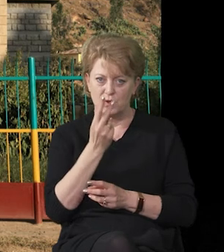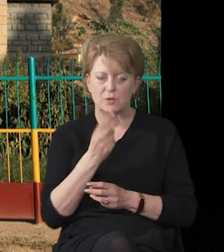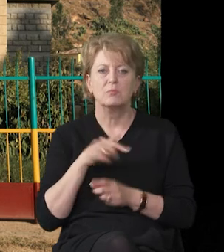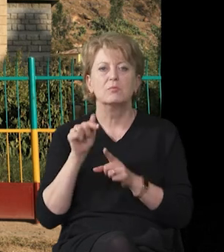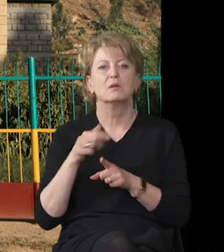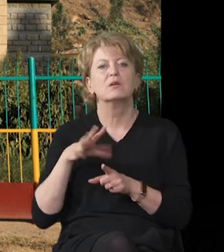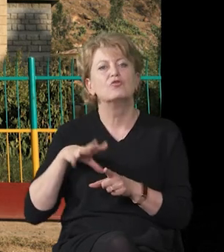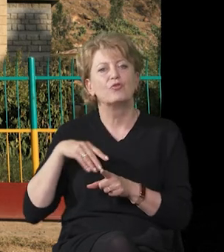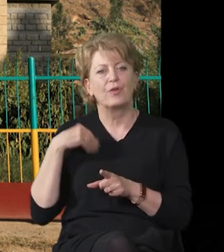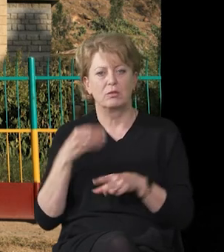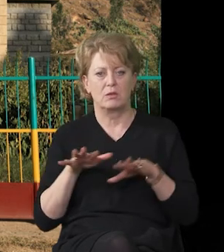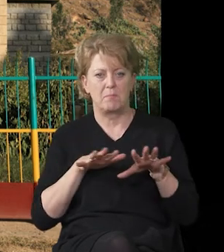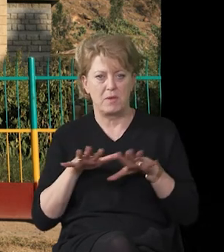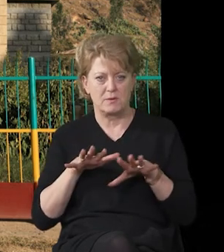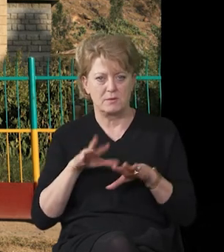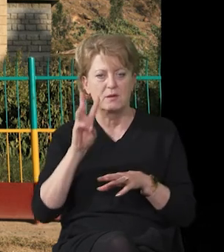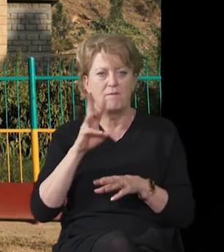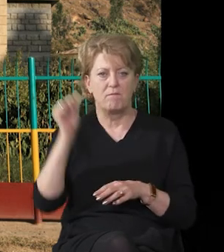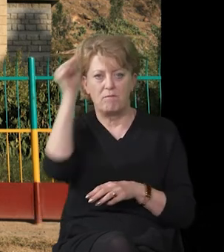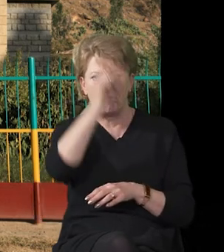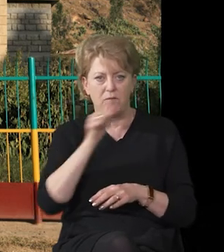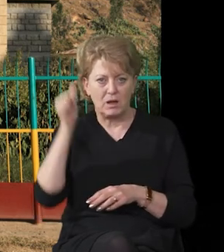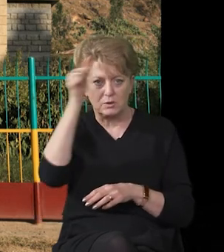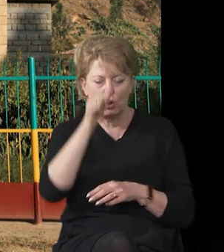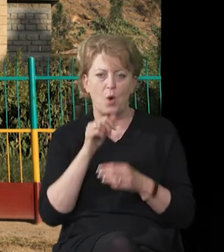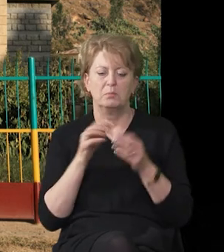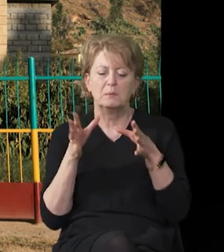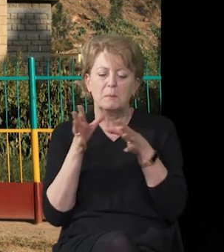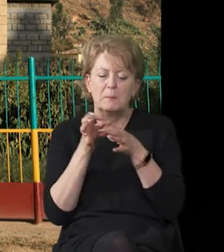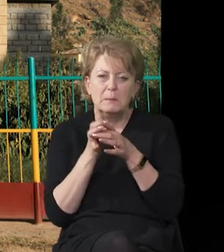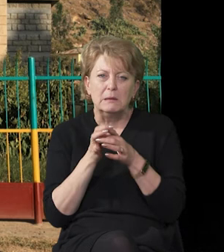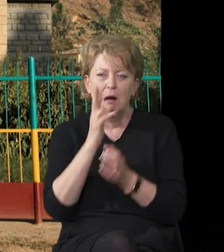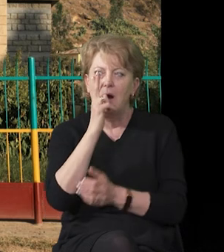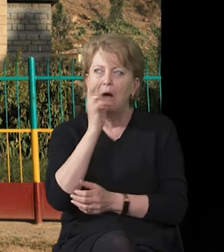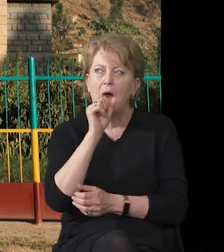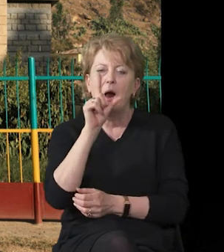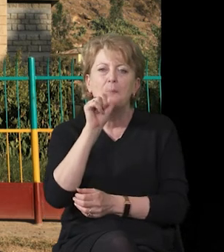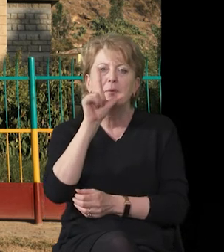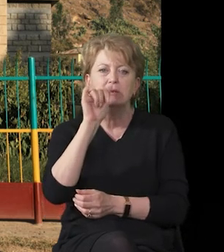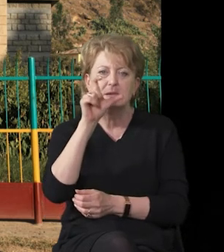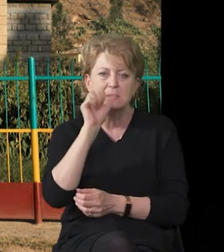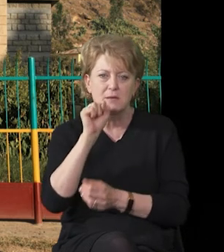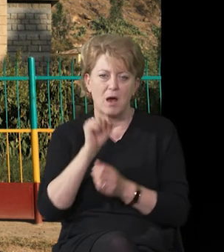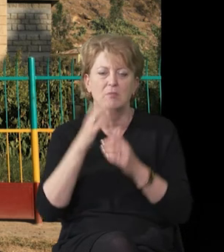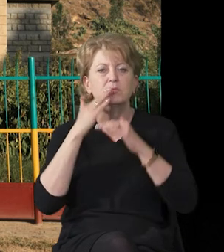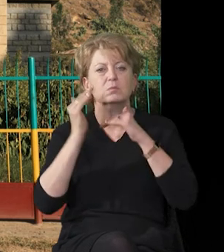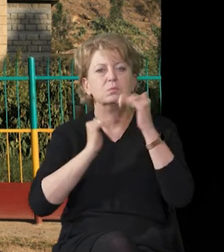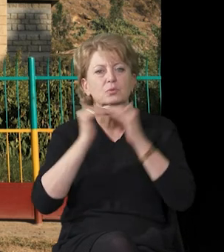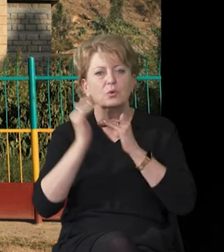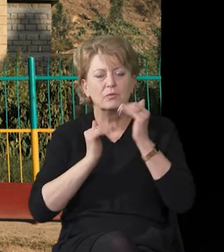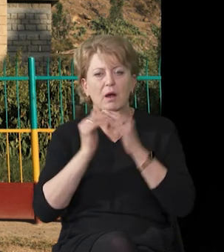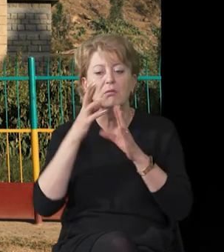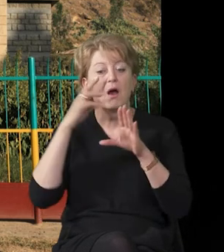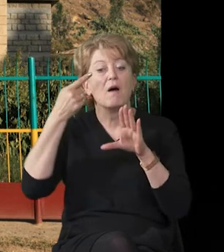miejsce w Etiopii. Maleńka kaplica wybudowana przy kościele Mariam Zion. I w tej